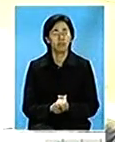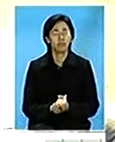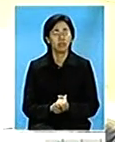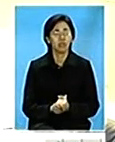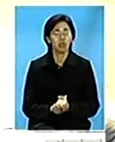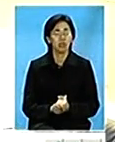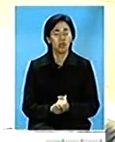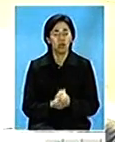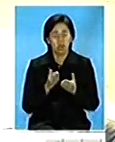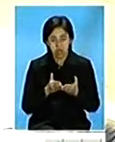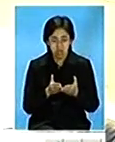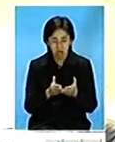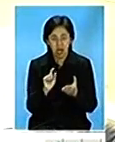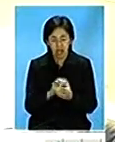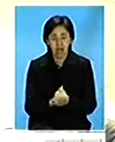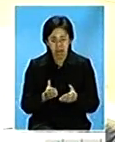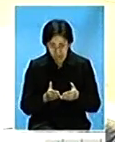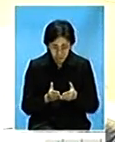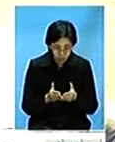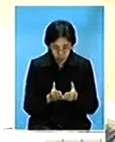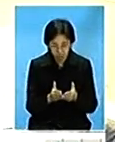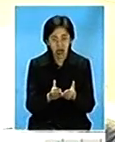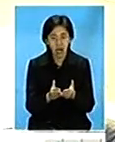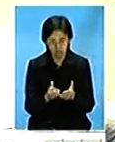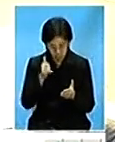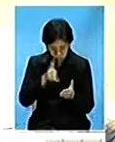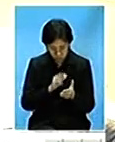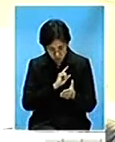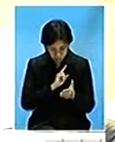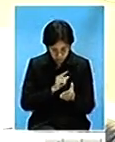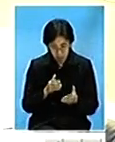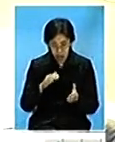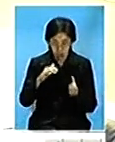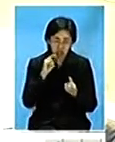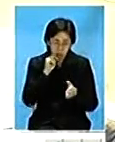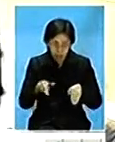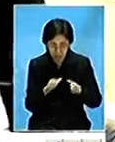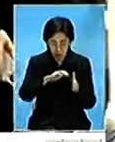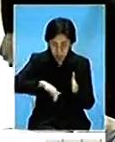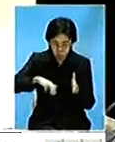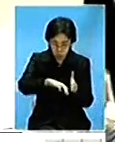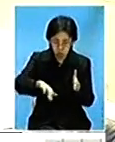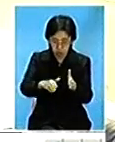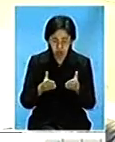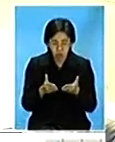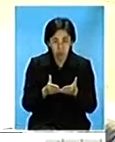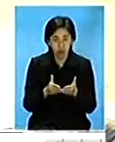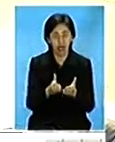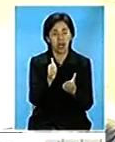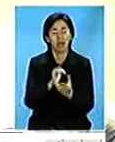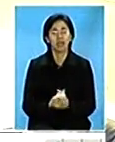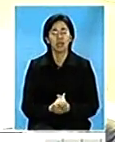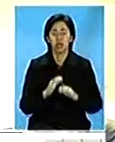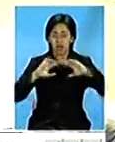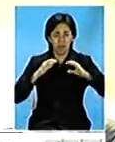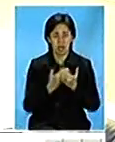คนเดินเรือก็จะทำให้ถนนให้เรือมันไปได้ก็คือต้องขุดลอกแม่น้ำโดยรัฐบาลไม่ต้องลงทุ